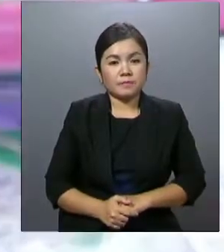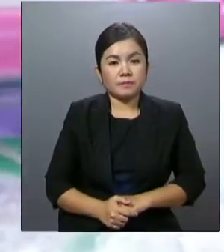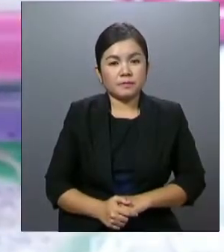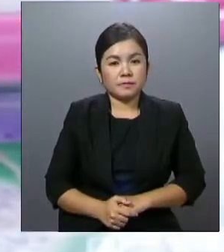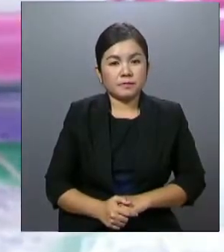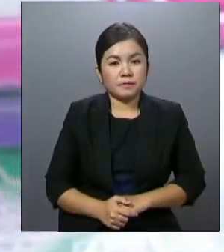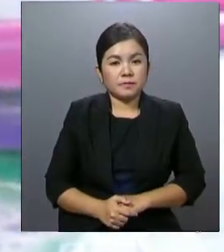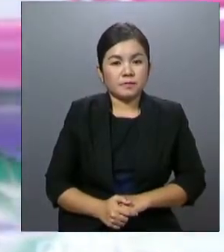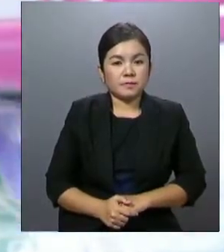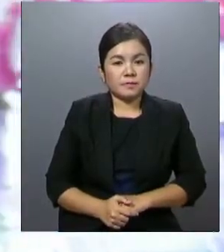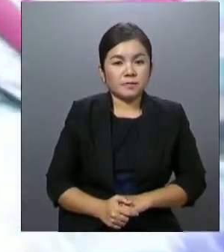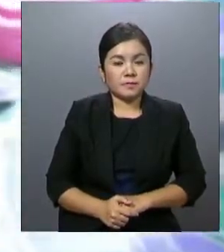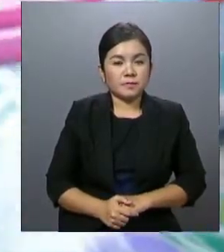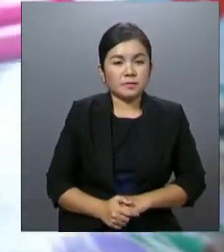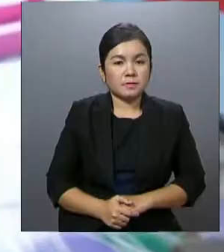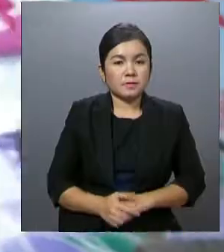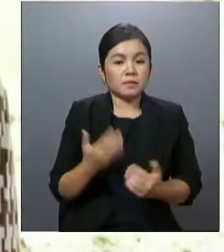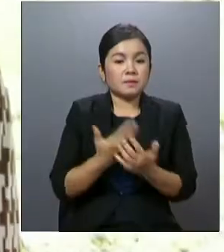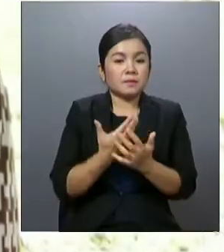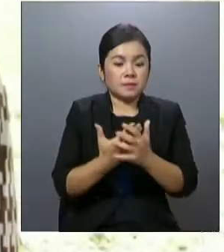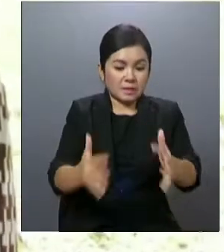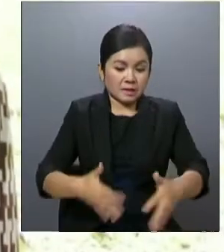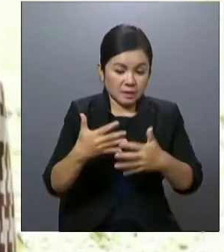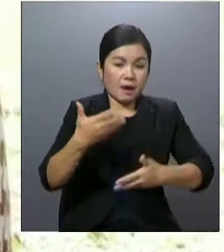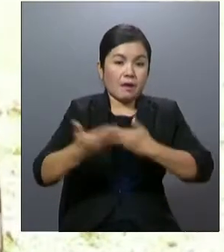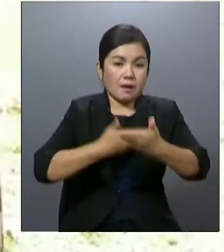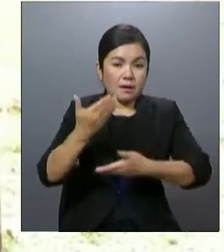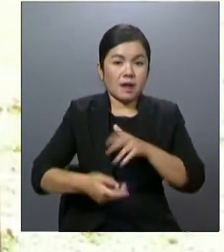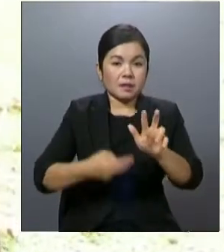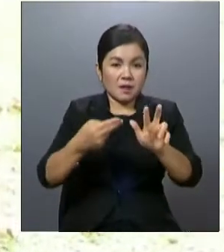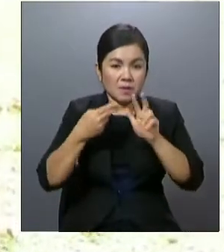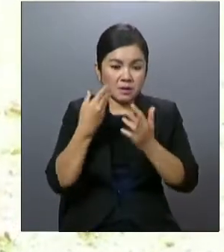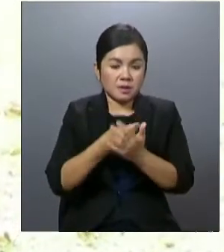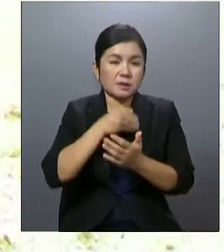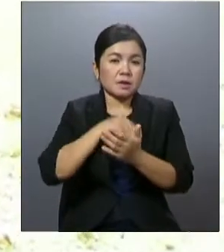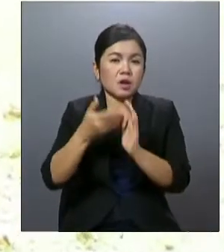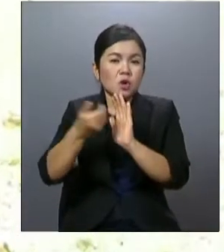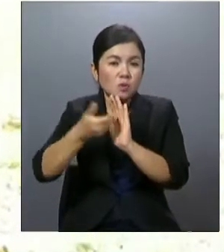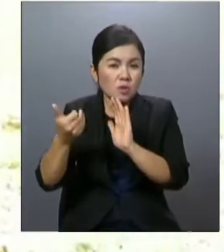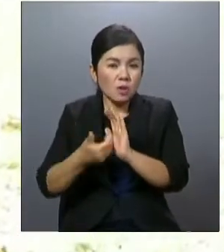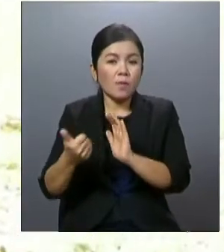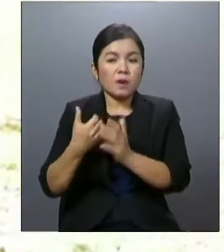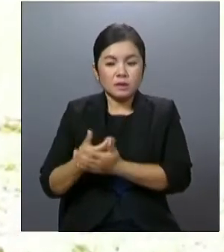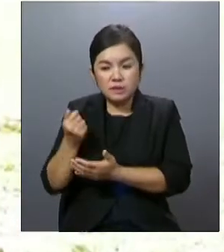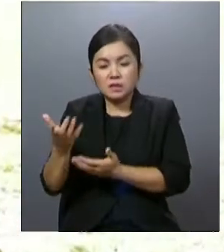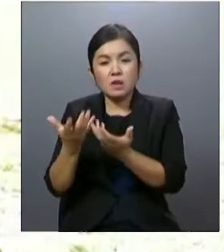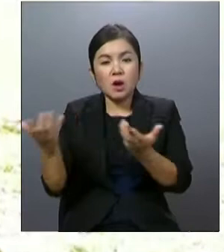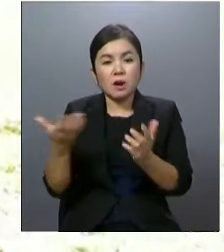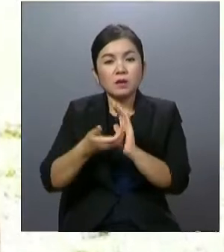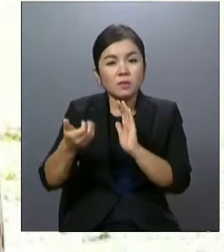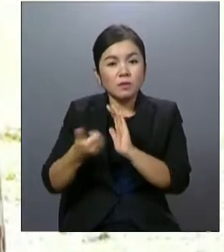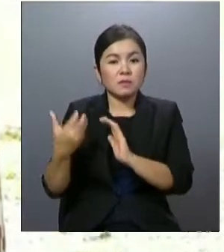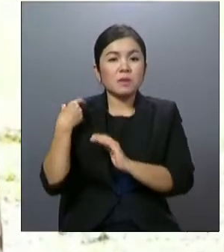ดือนนี่เฮาเฉลี่ยว่าอยู่ที่ 30,000 นะเพราะว่ามันจะได้กําไรฮักแล้วก็เหลือกับประมาณกําไรวันละ 1,000 นี่ก็อยู่